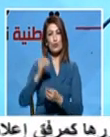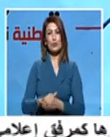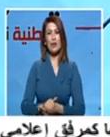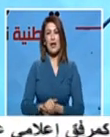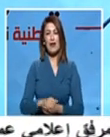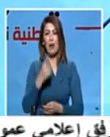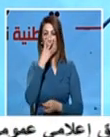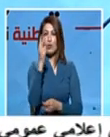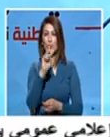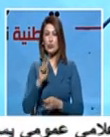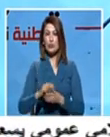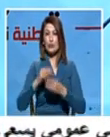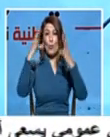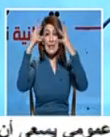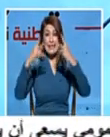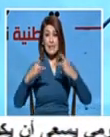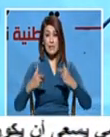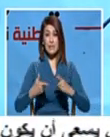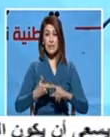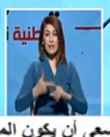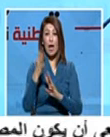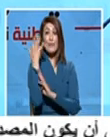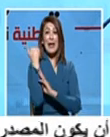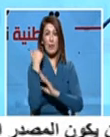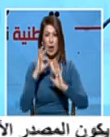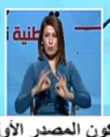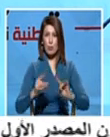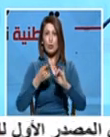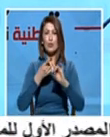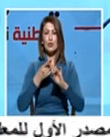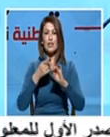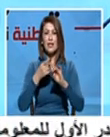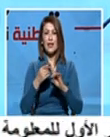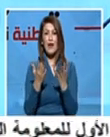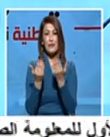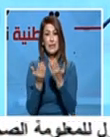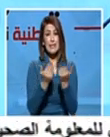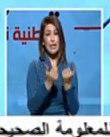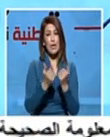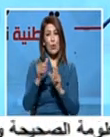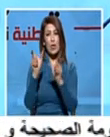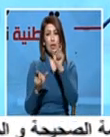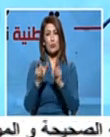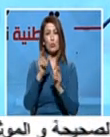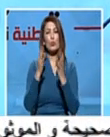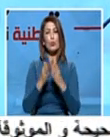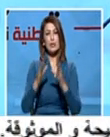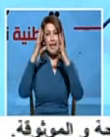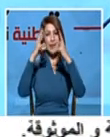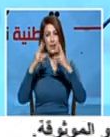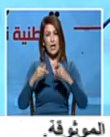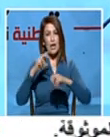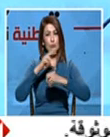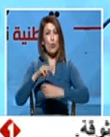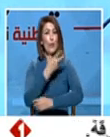الخريطة وإحصائيات اللي هي متاع البارح، نشوفوها في انتظار الإحصائيات الجديدة والتحاليل اللي